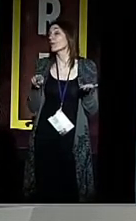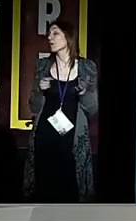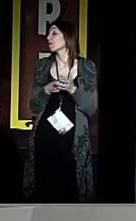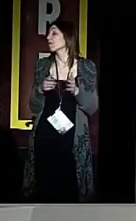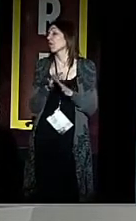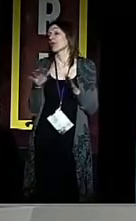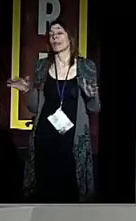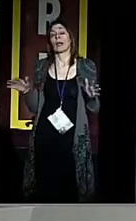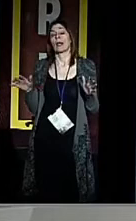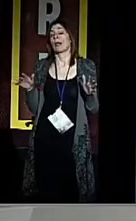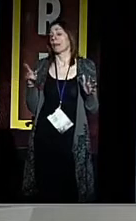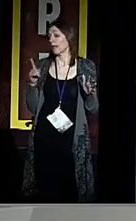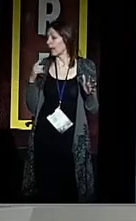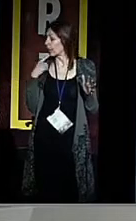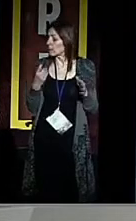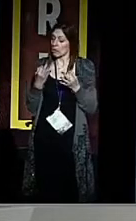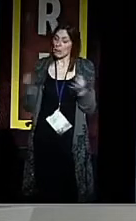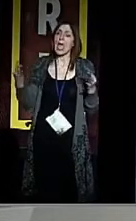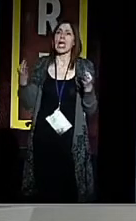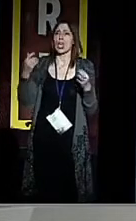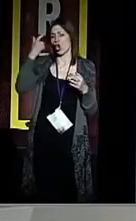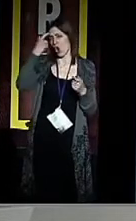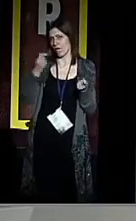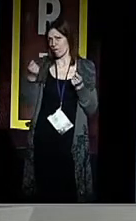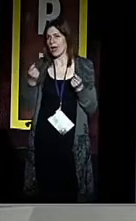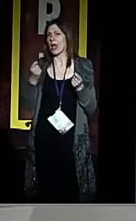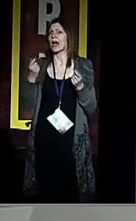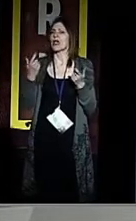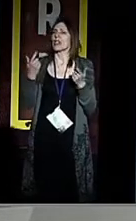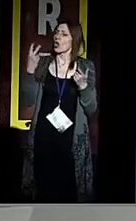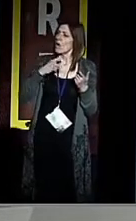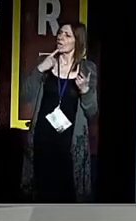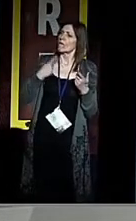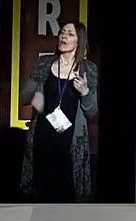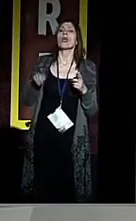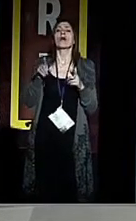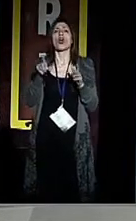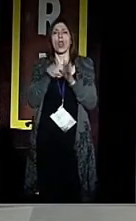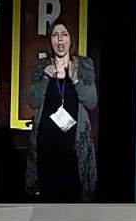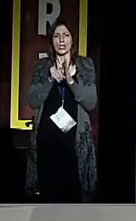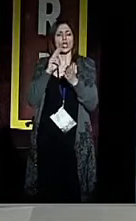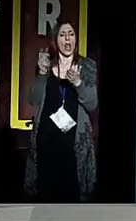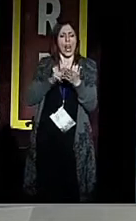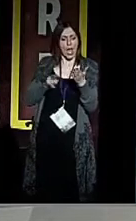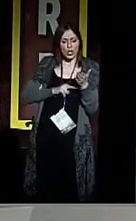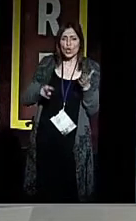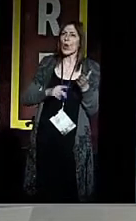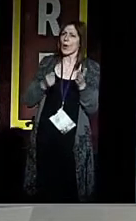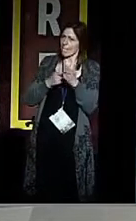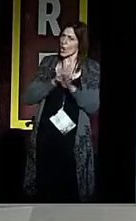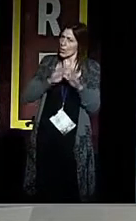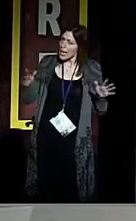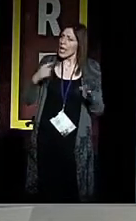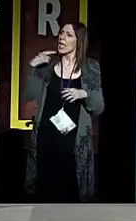Io dico bene, bene il governo, la legge sulla lettura è fondamentale, non solo aiutare le librerie, ma dire che leggere è